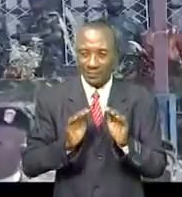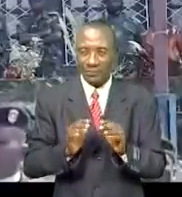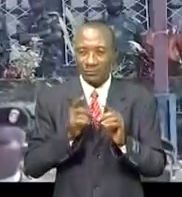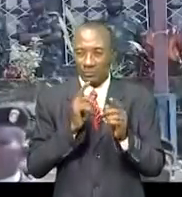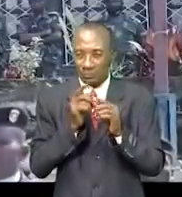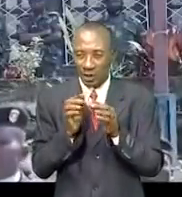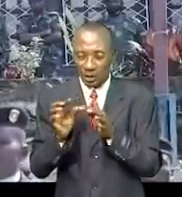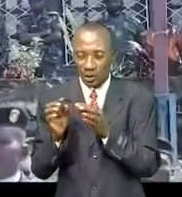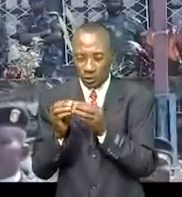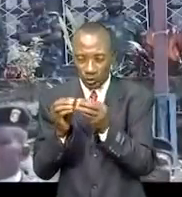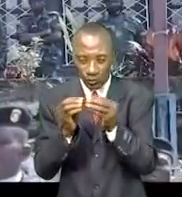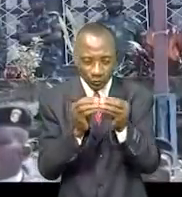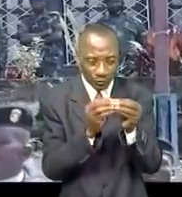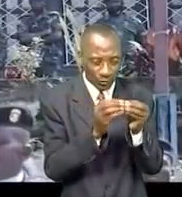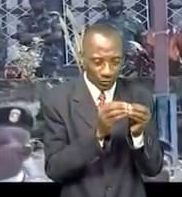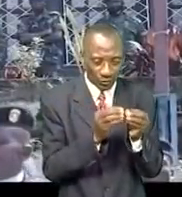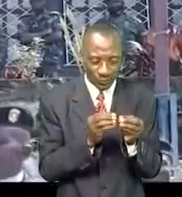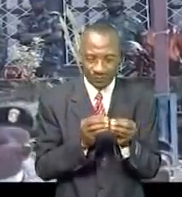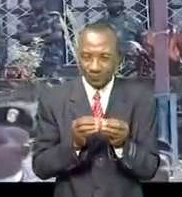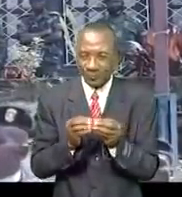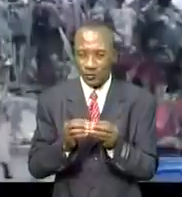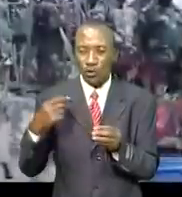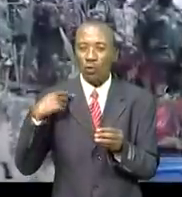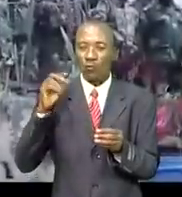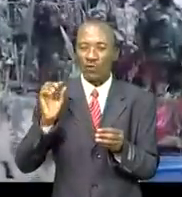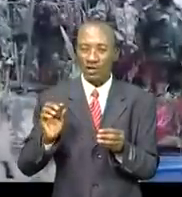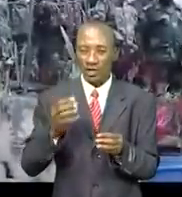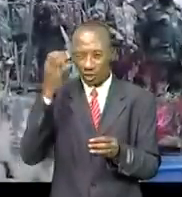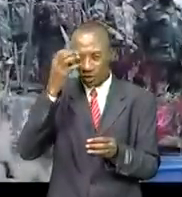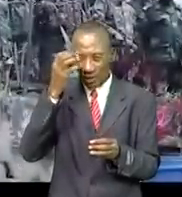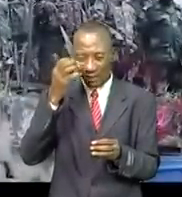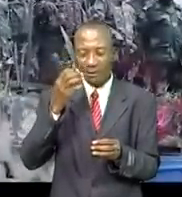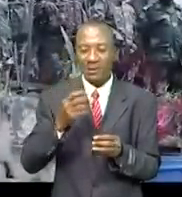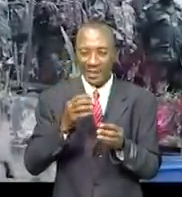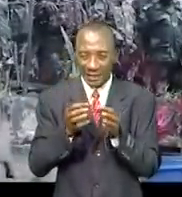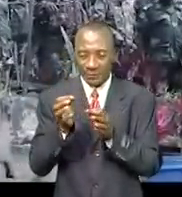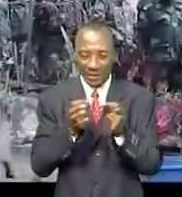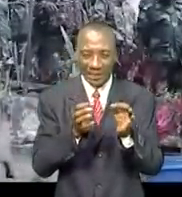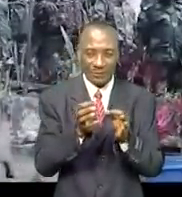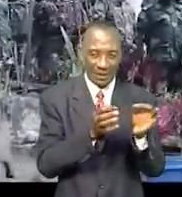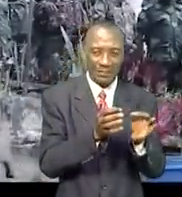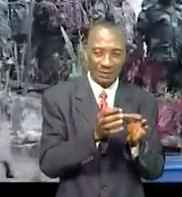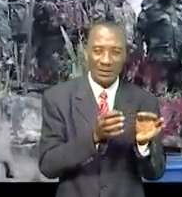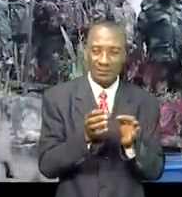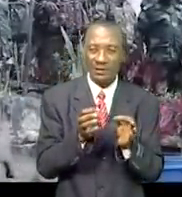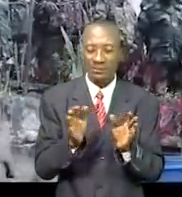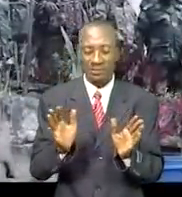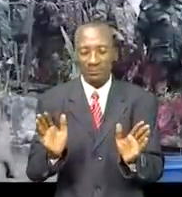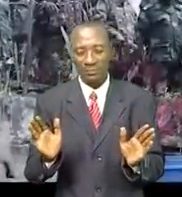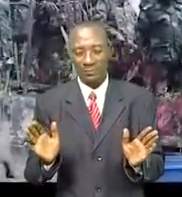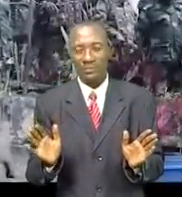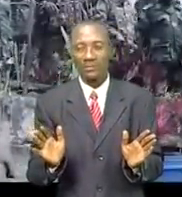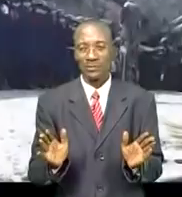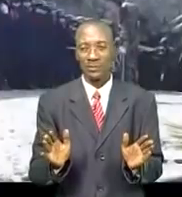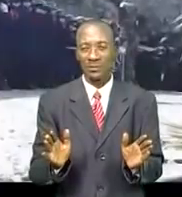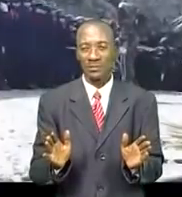grave. Abstinence également faite de loin aux éléments restés dehors. Comme la presse, les attitudes affichées par les uns et les autres